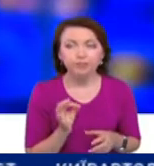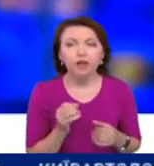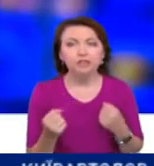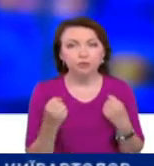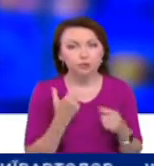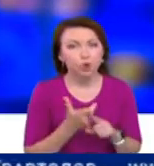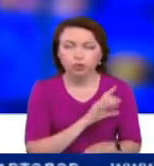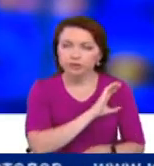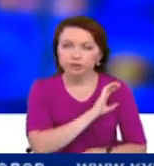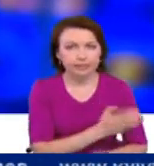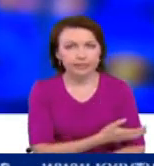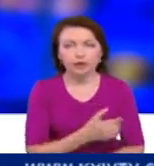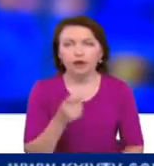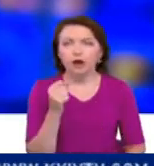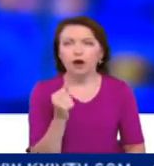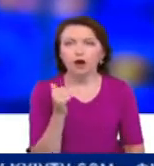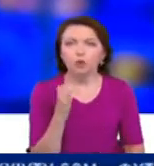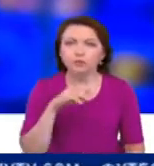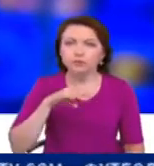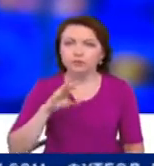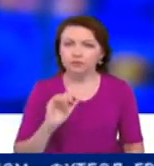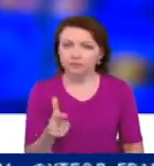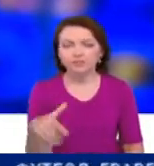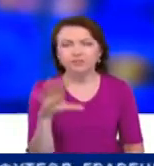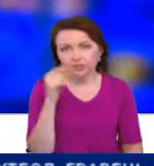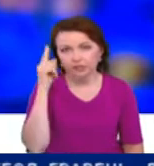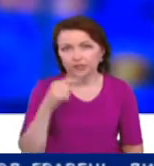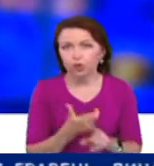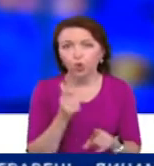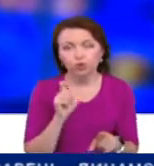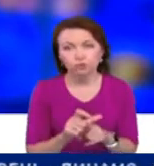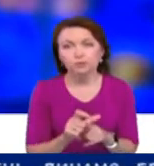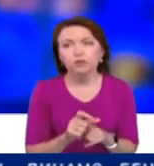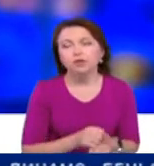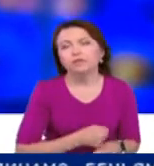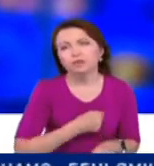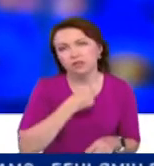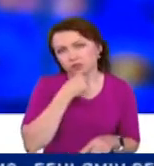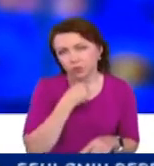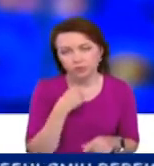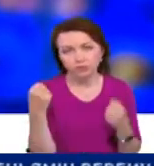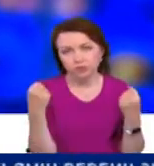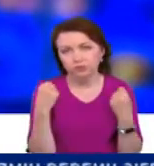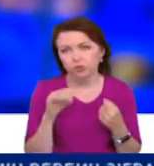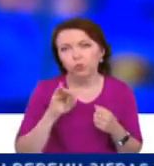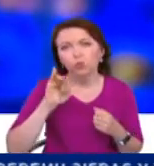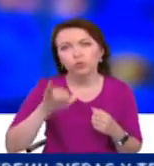спортсмен дуже сильний – це Хаустінг. Вы его все знаете, это довольно-таки возрастной уже спортсмен, у него за